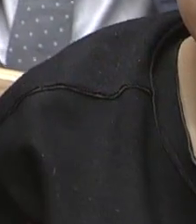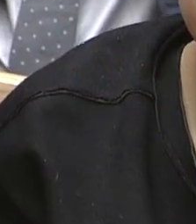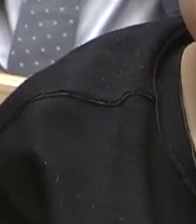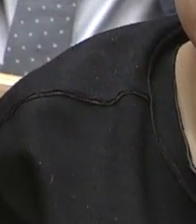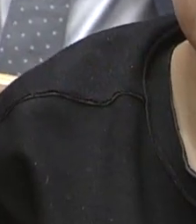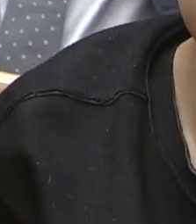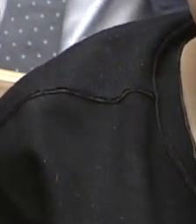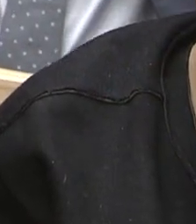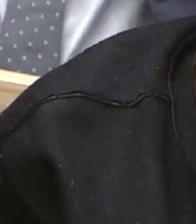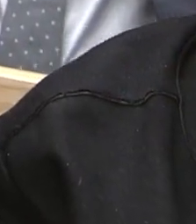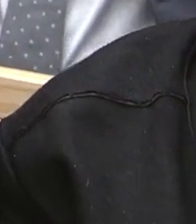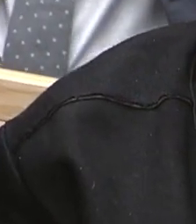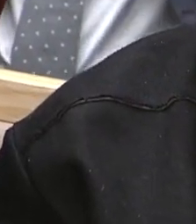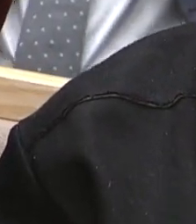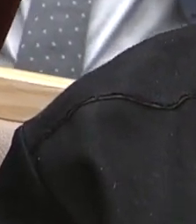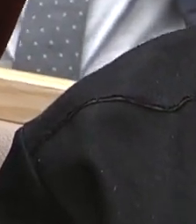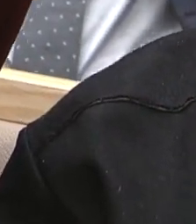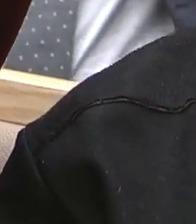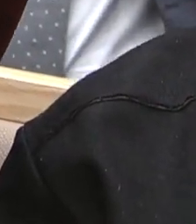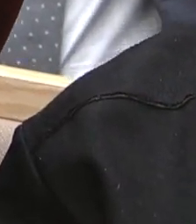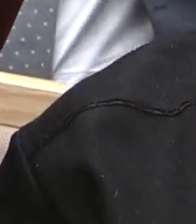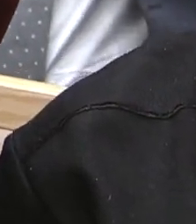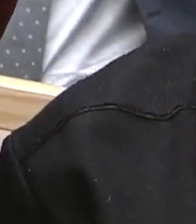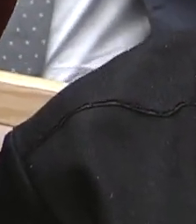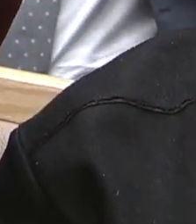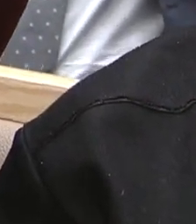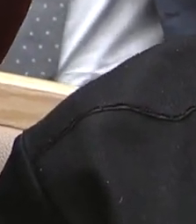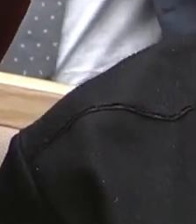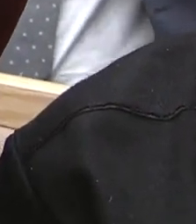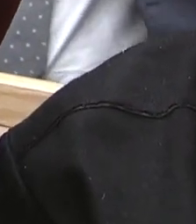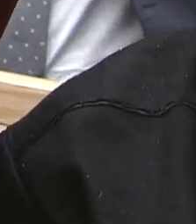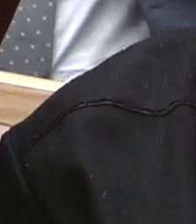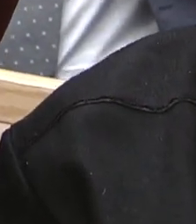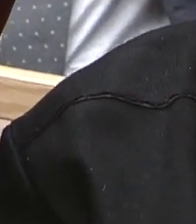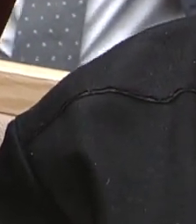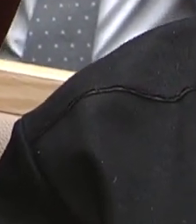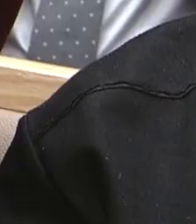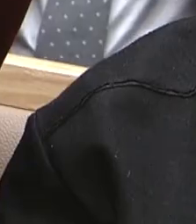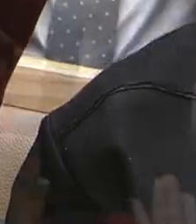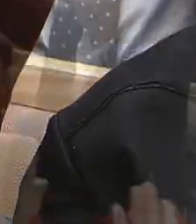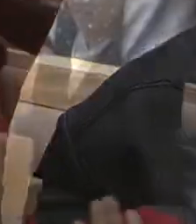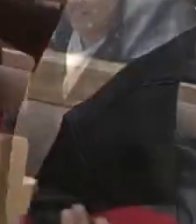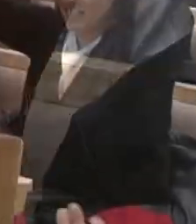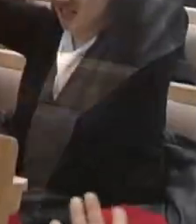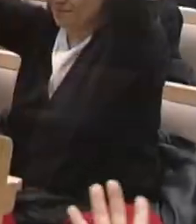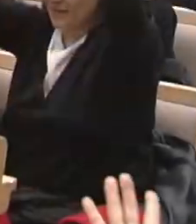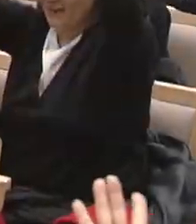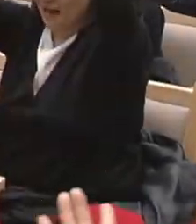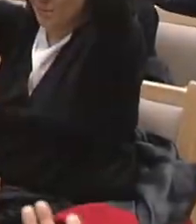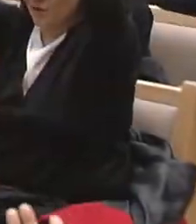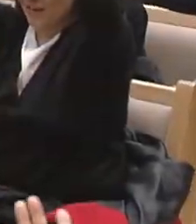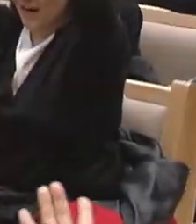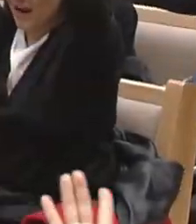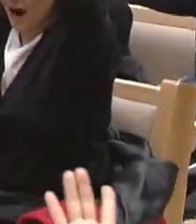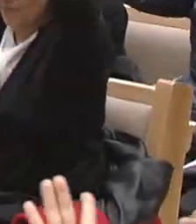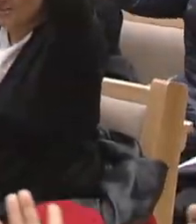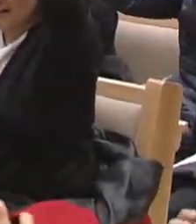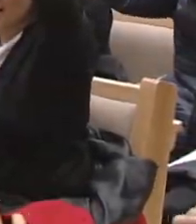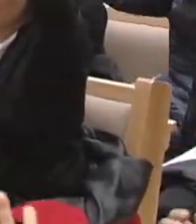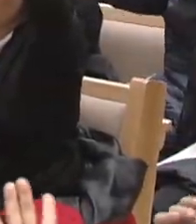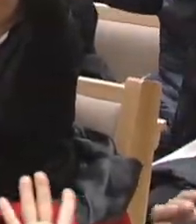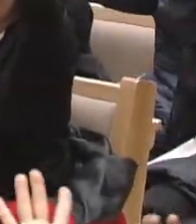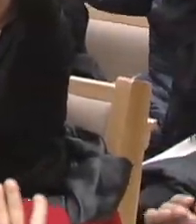2018년도와 같이 살지 않게 하여 주시옵소서. 저녁의 인생과 같이 살았던 나, 저녁의 인생과